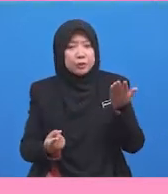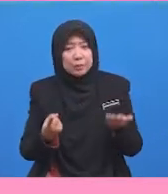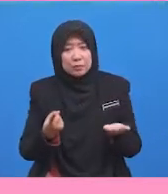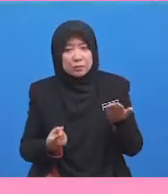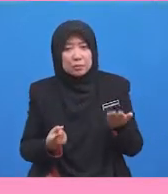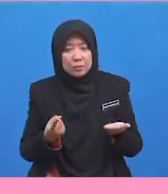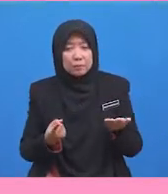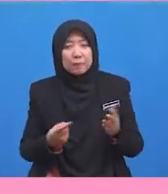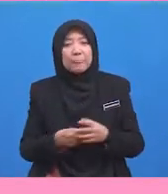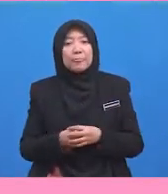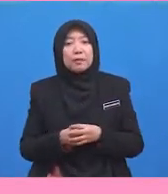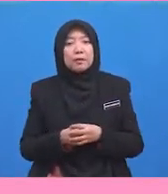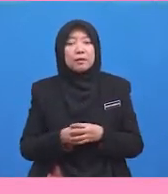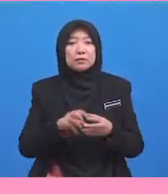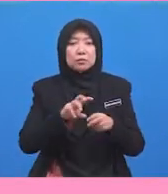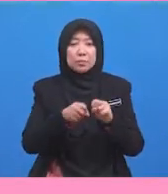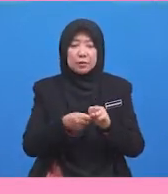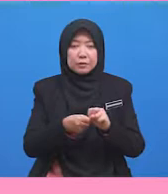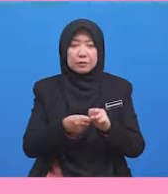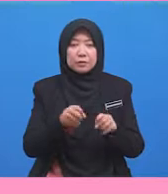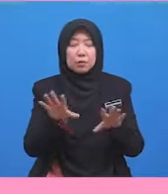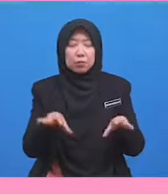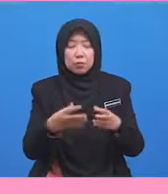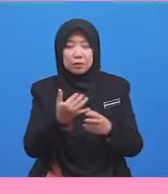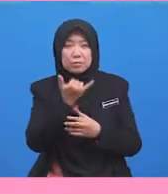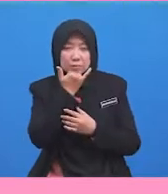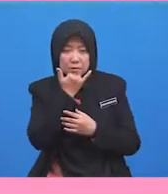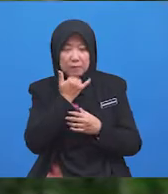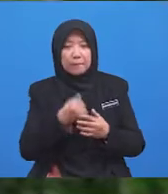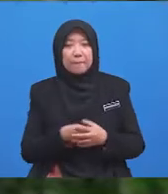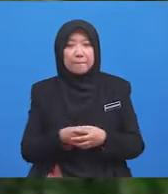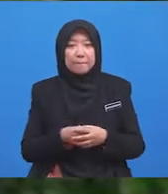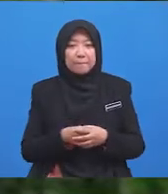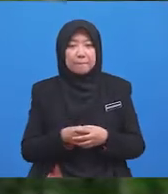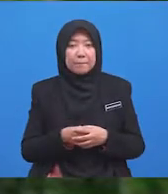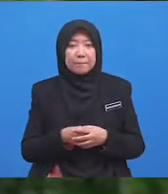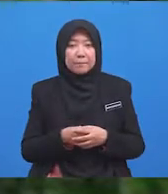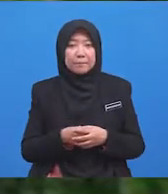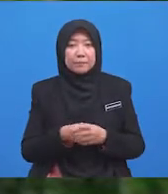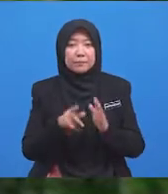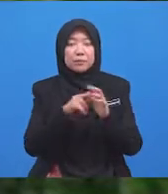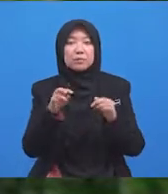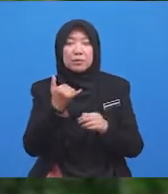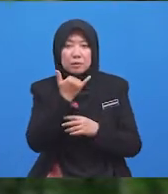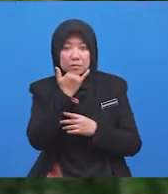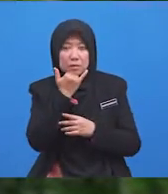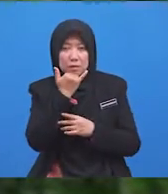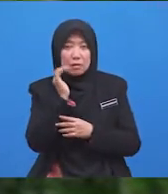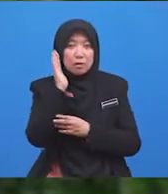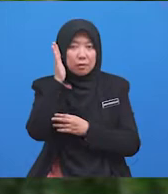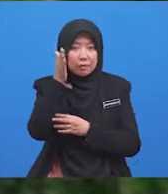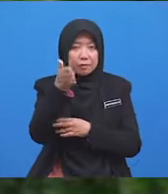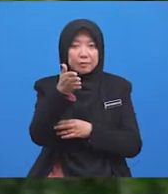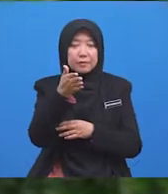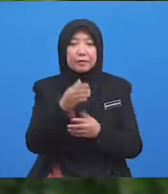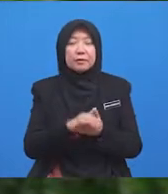terlebih dahulu agar tidak membuat keputusan yang salah keputusan yang salah di kuat diri akan